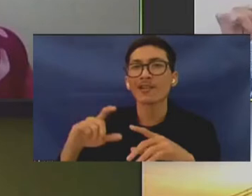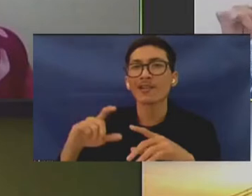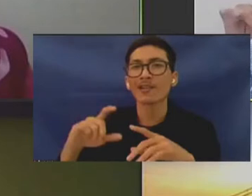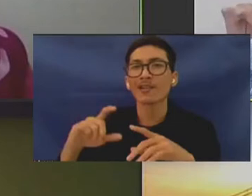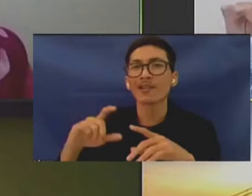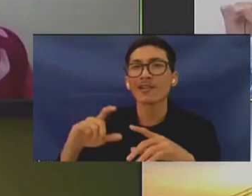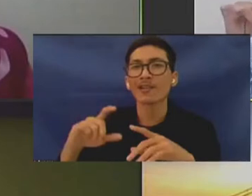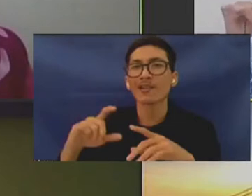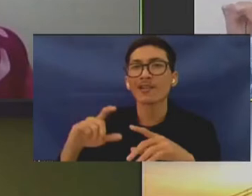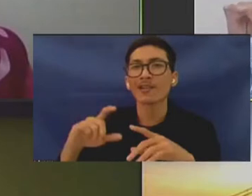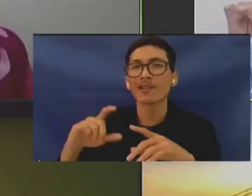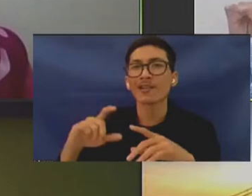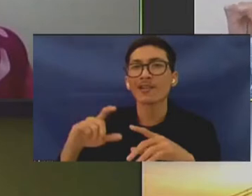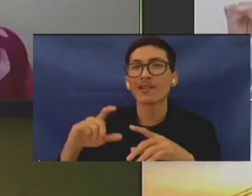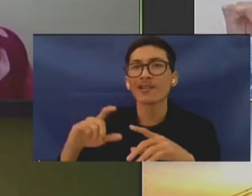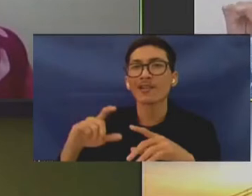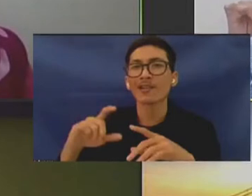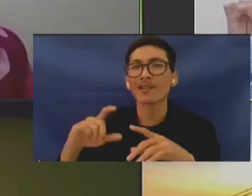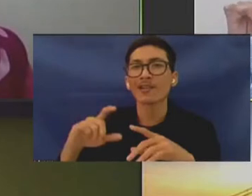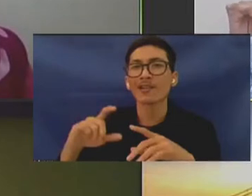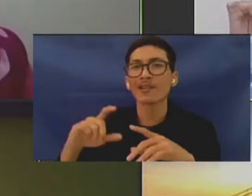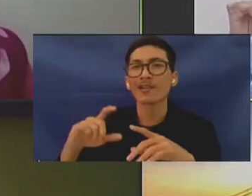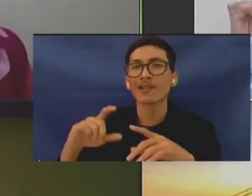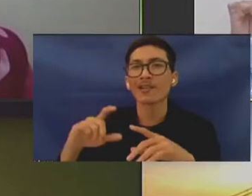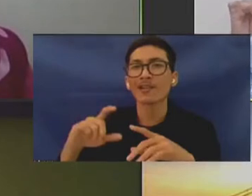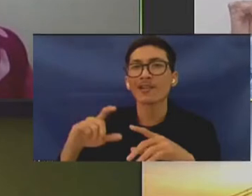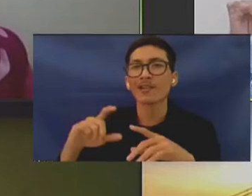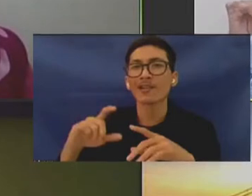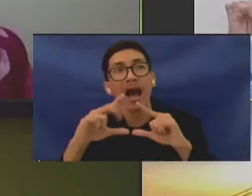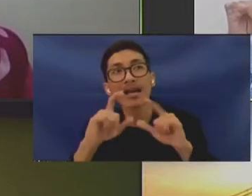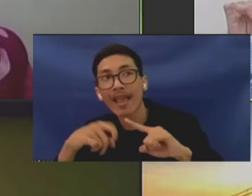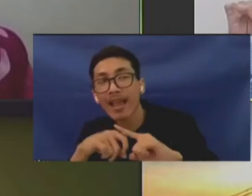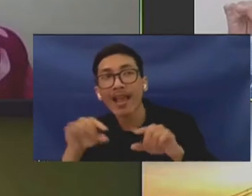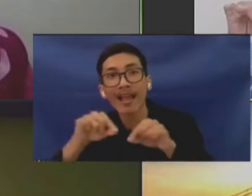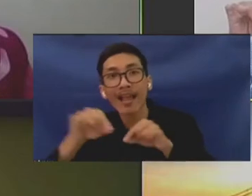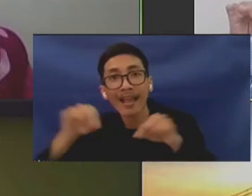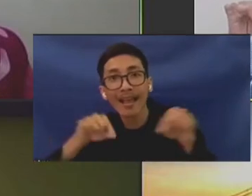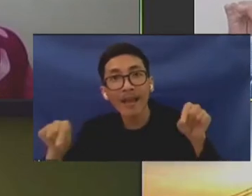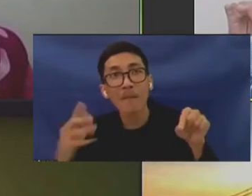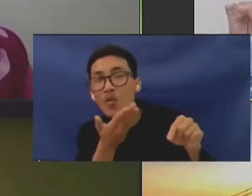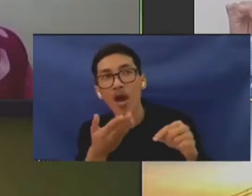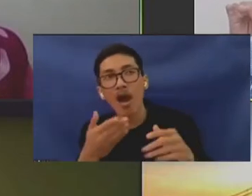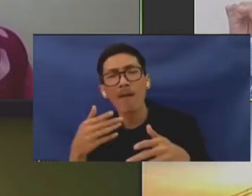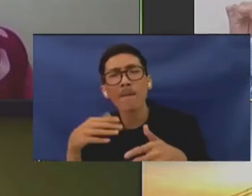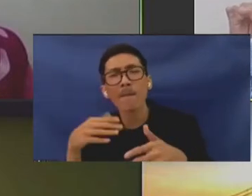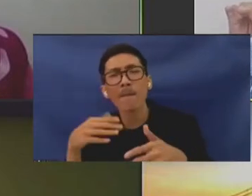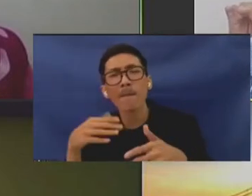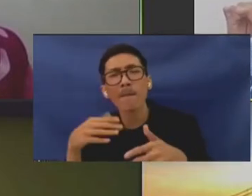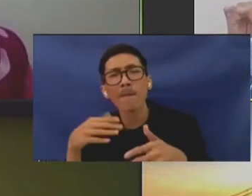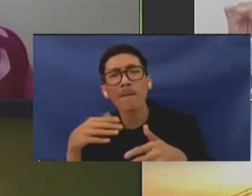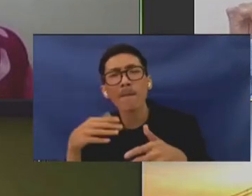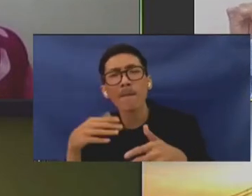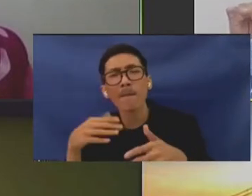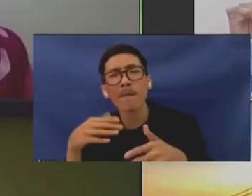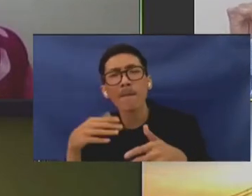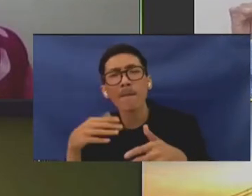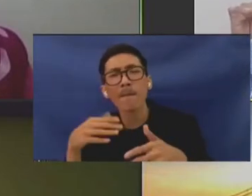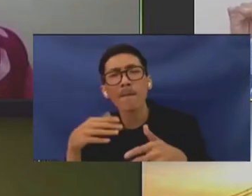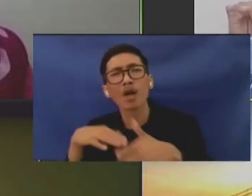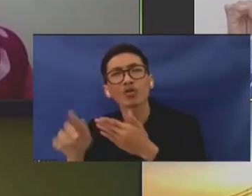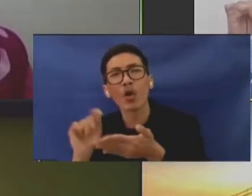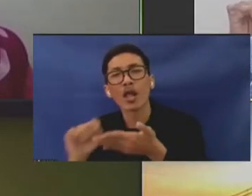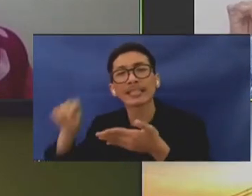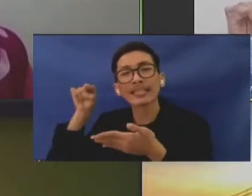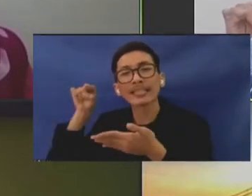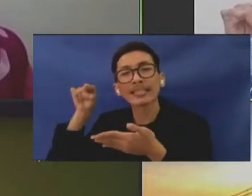ini, gitu. Jadi, nggak cuman ngelihat, enak ya jadi arsitek, tapi bahwa ada jalan. Wah, untuk bisa jadi posisi enak itu